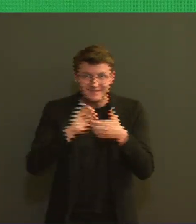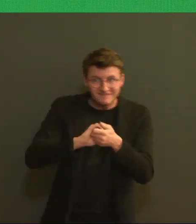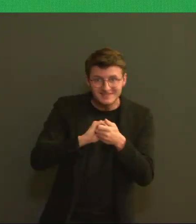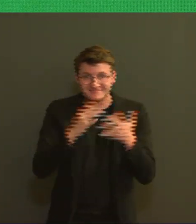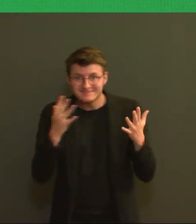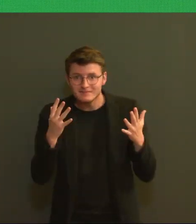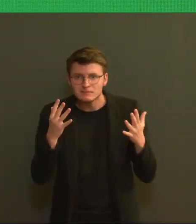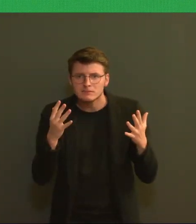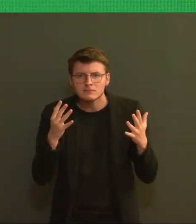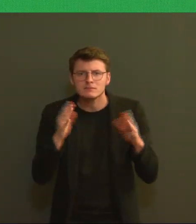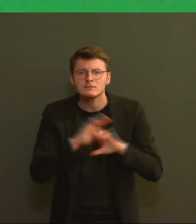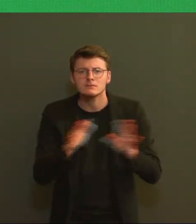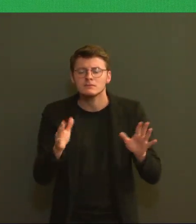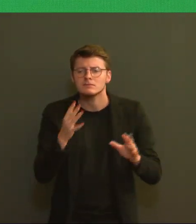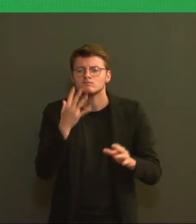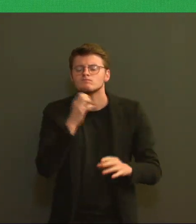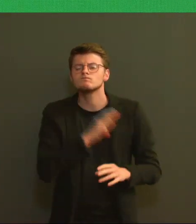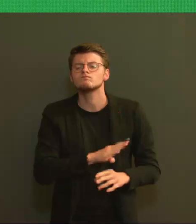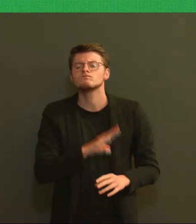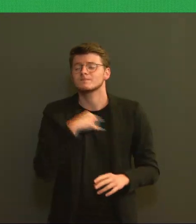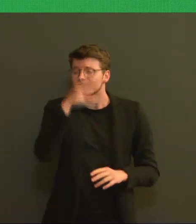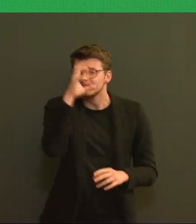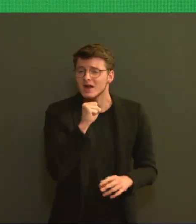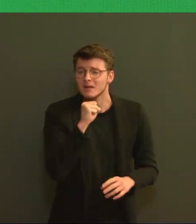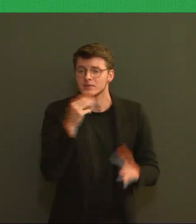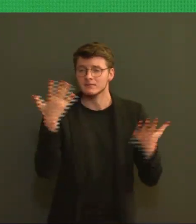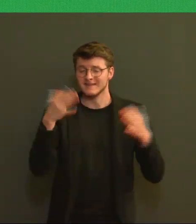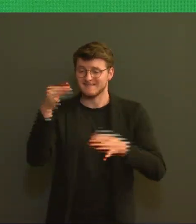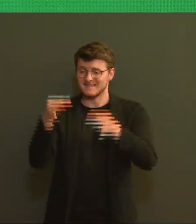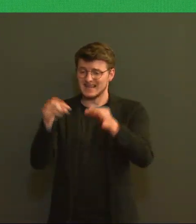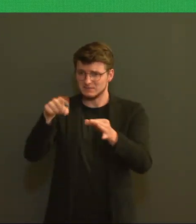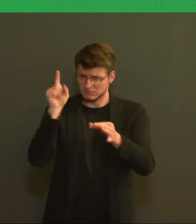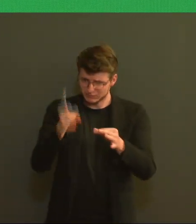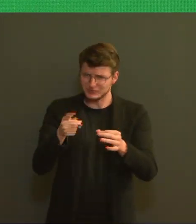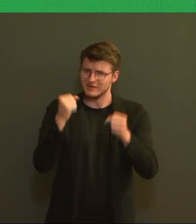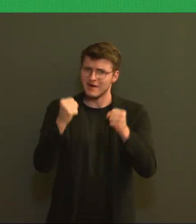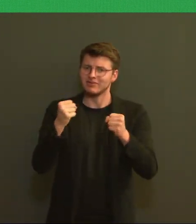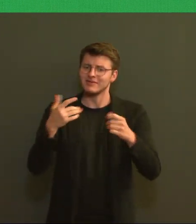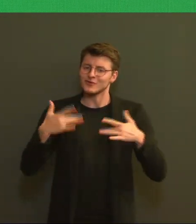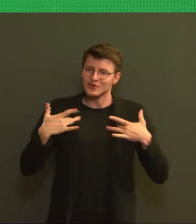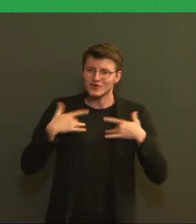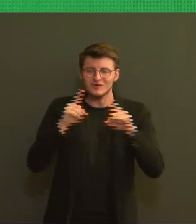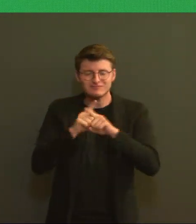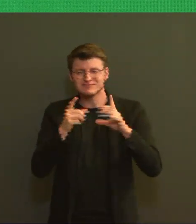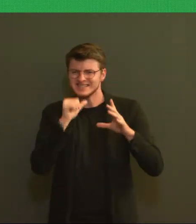feest moet echter een heugelijke gebeurtenis zijn en niet de start van een nieuwe supercluster.